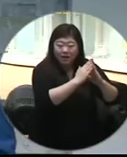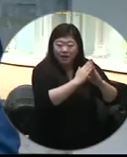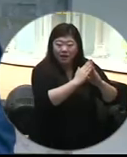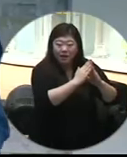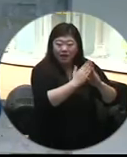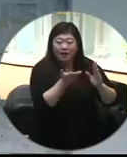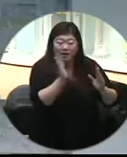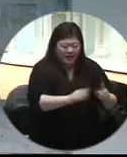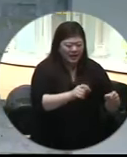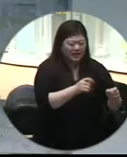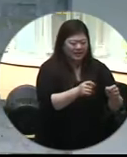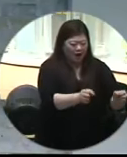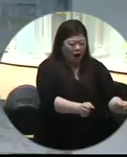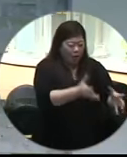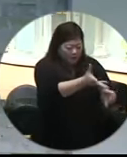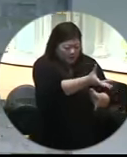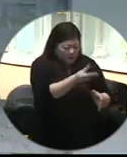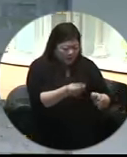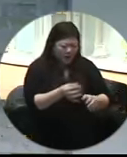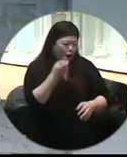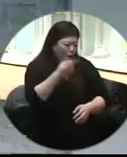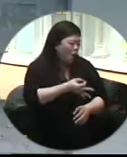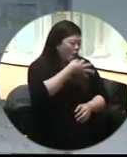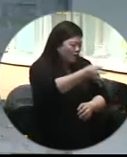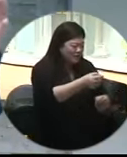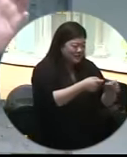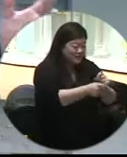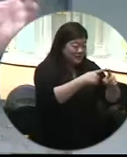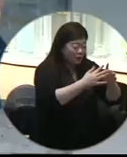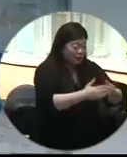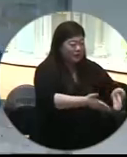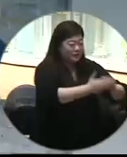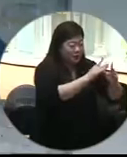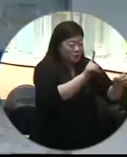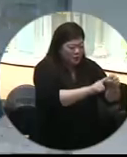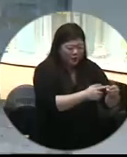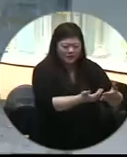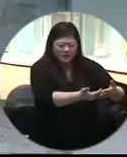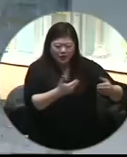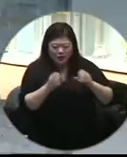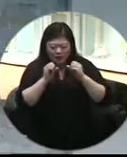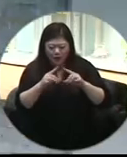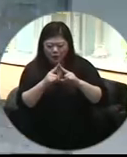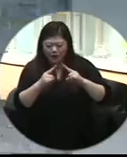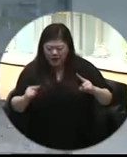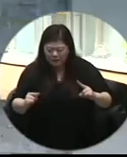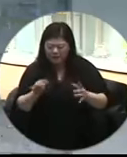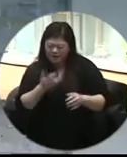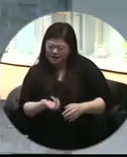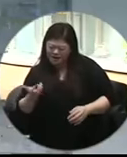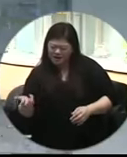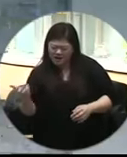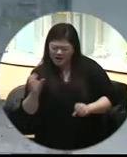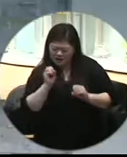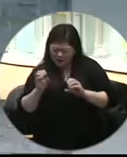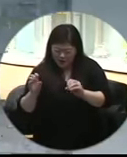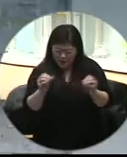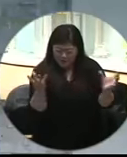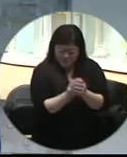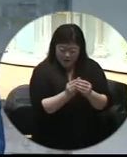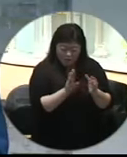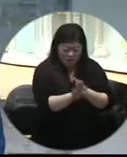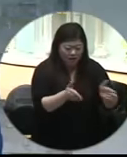그렇게 지교회 설립을 위해서 전도 캠프를 했잖아요. 전도 캠프를 매치를 해가지고 제가 가서 설립회를 드렸잖아요.